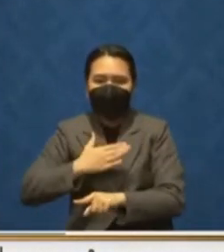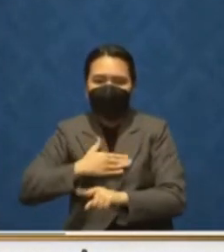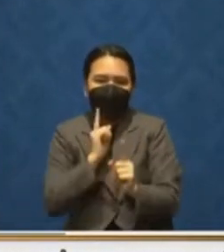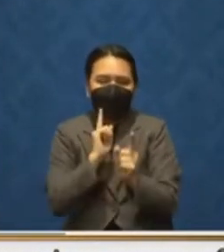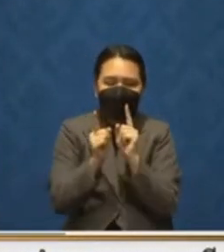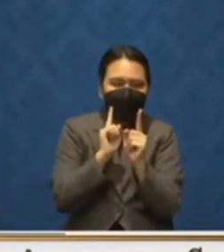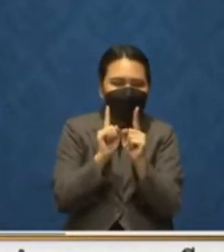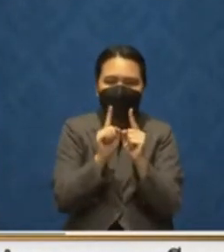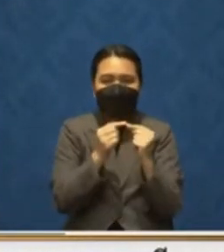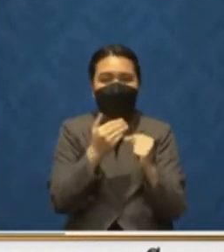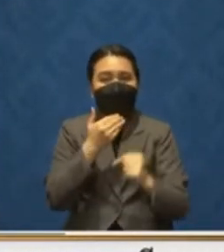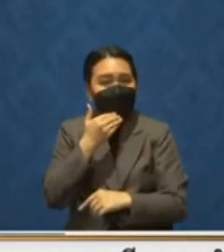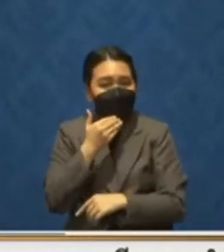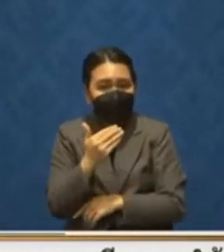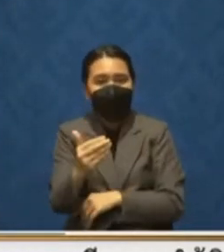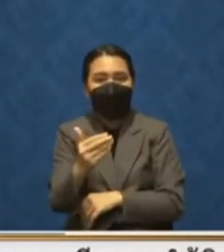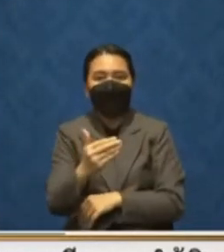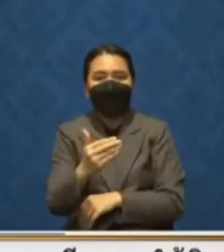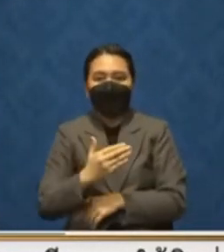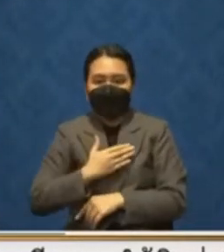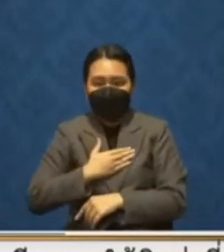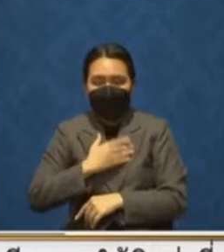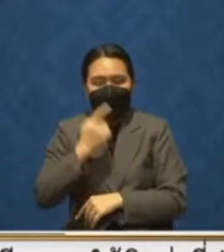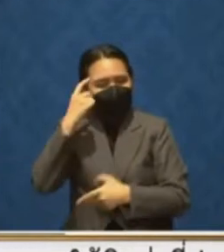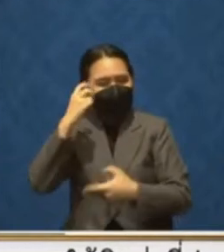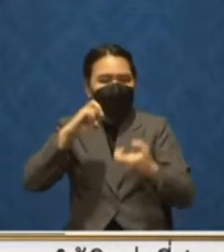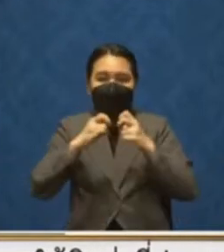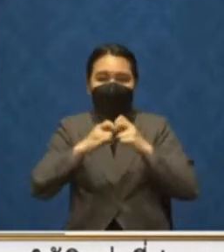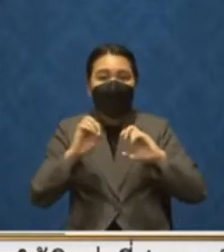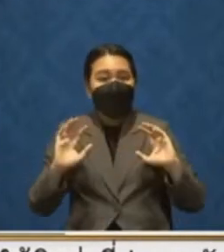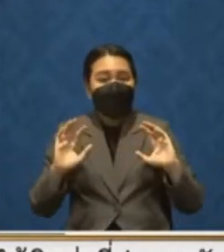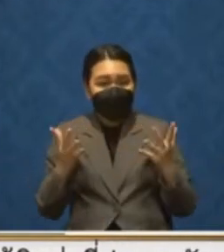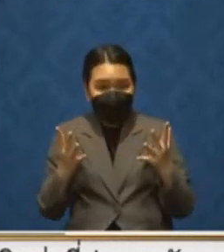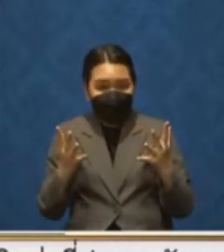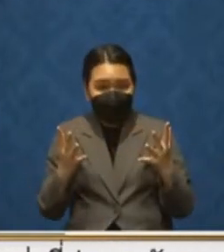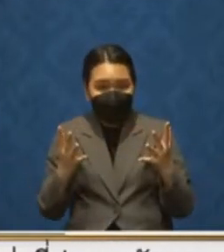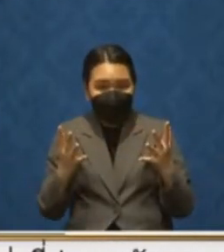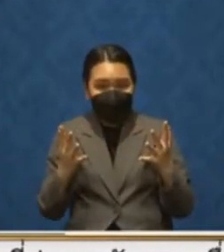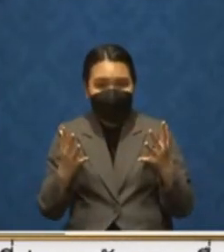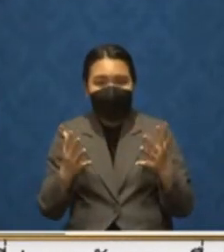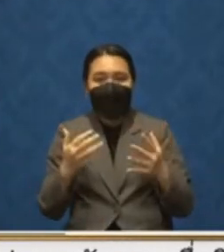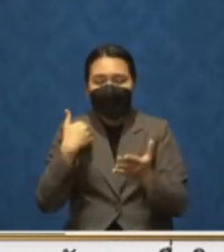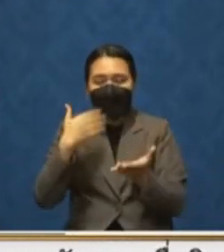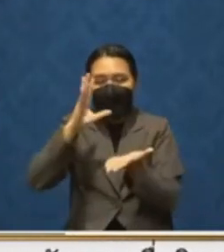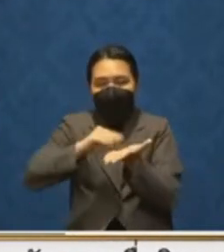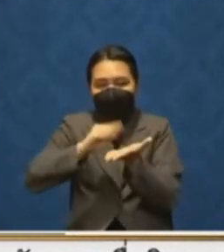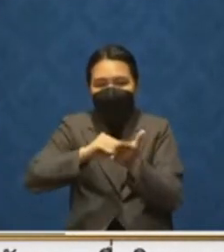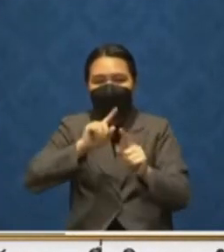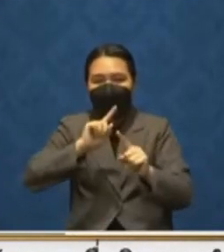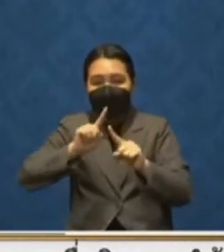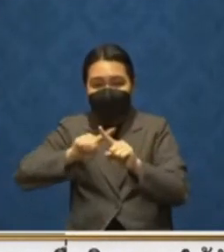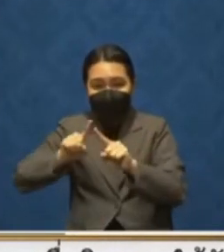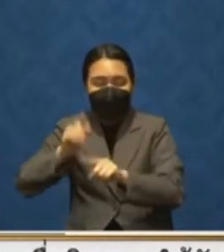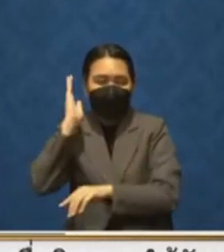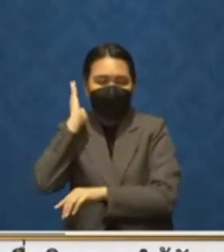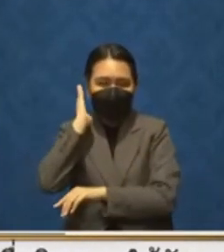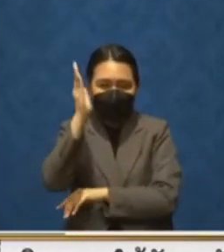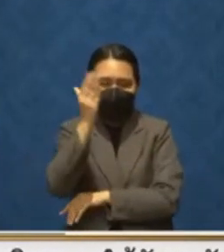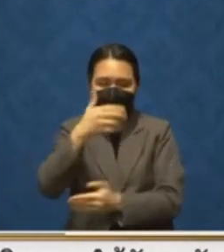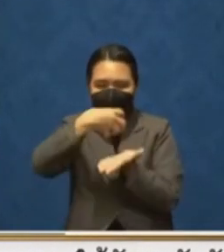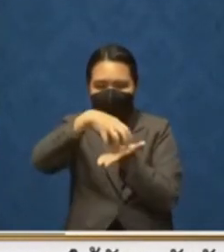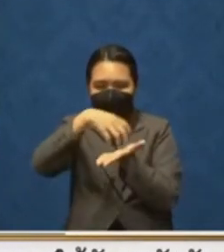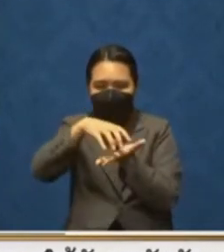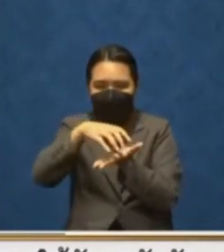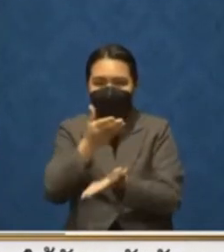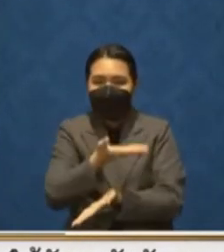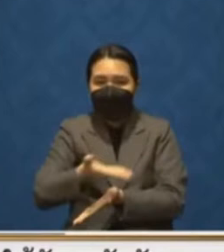แต่การตรงนี้ก็ไม่มีปัญหานะครับก็สามารถที่จะให้ข้อมูลในภายหลังเพื่อให้เกิดความเข้าใจและไปสื่อ